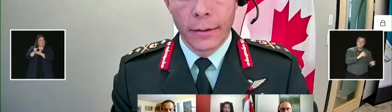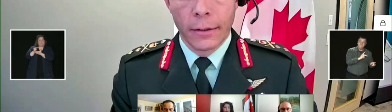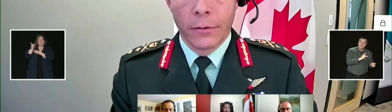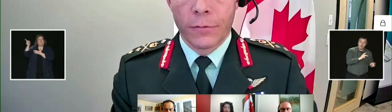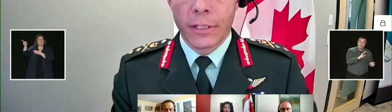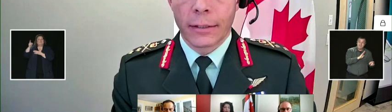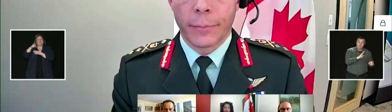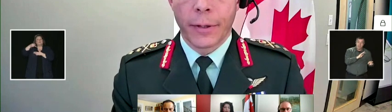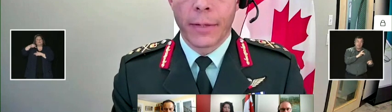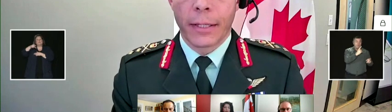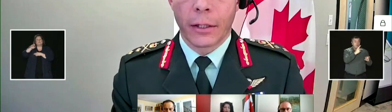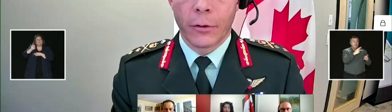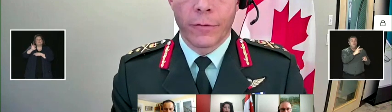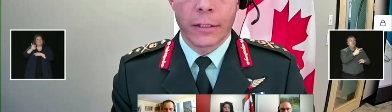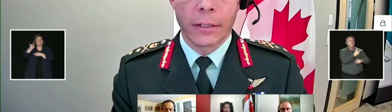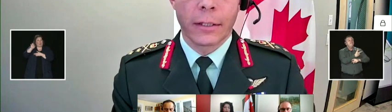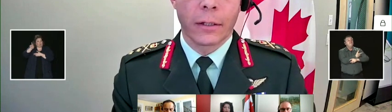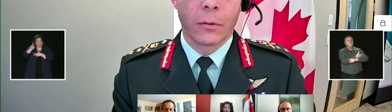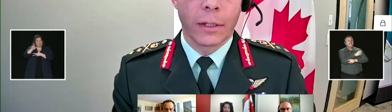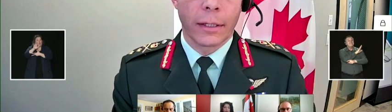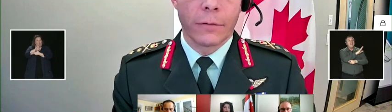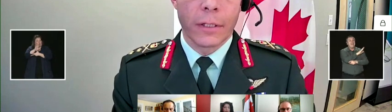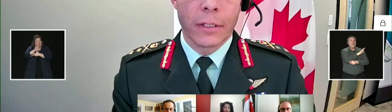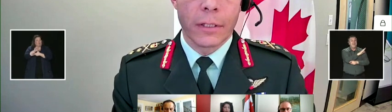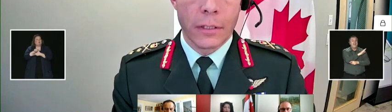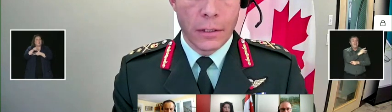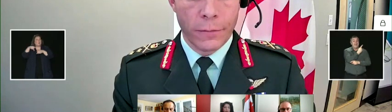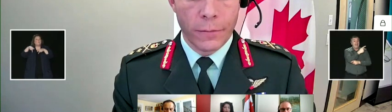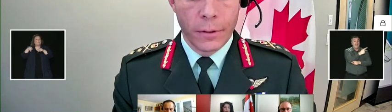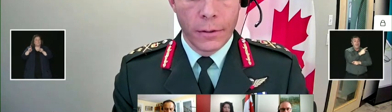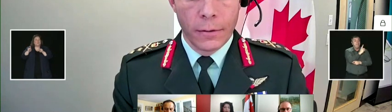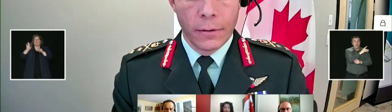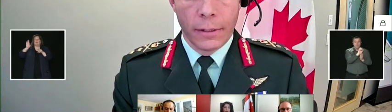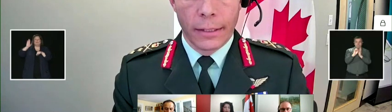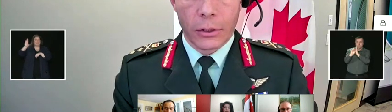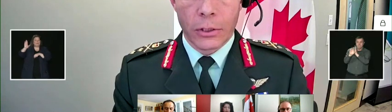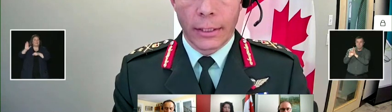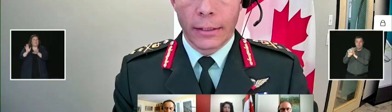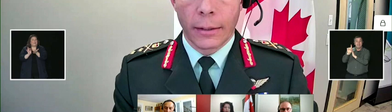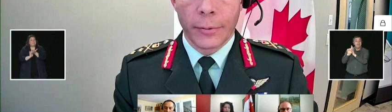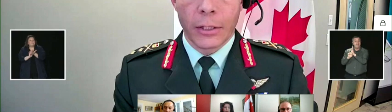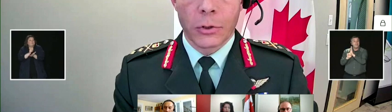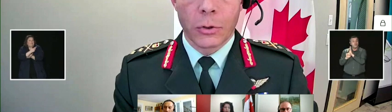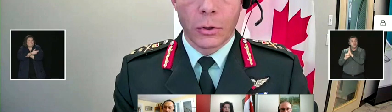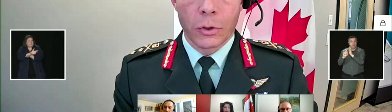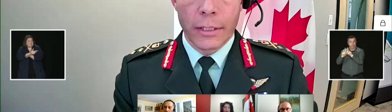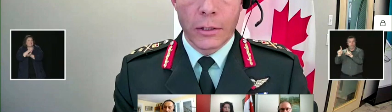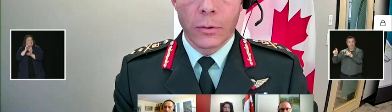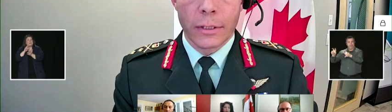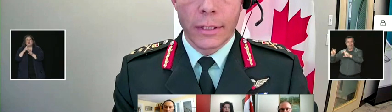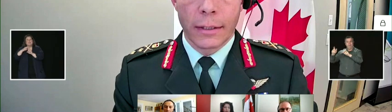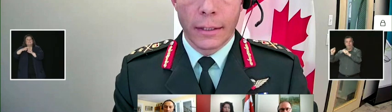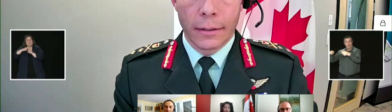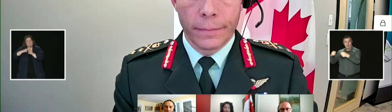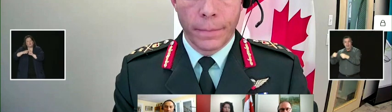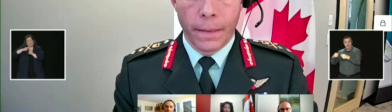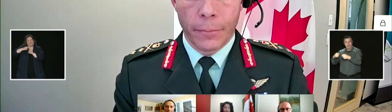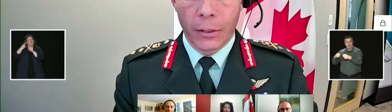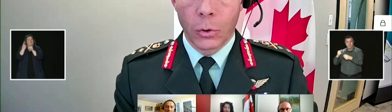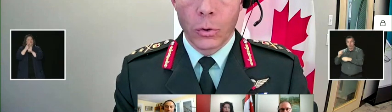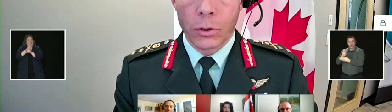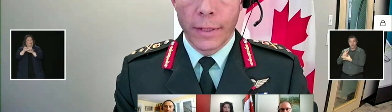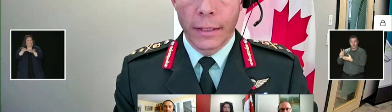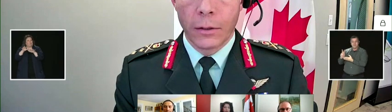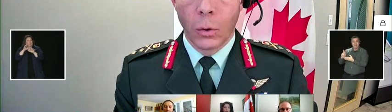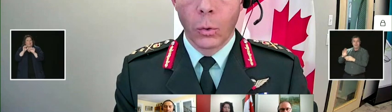Pfizer-BioNTech visant à permettre à leurs vaccins contre la COVID-19 d'être stockés à des températures de congélation standard